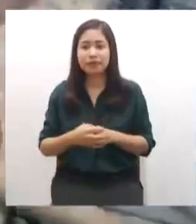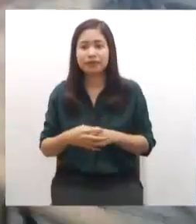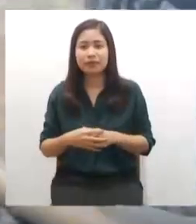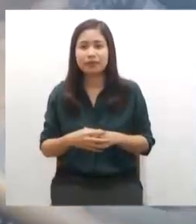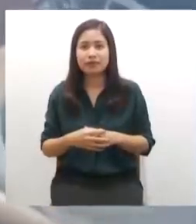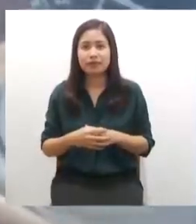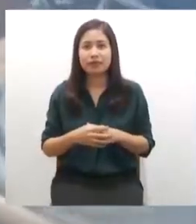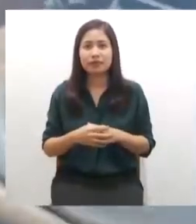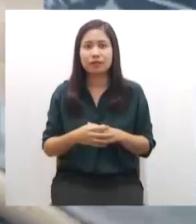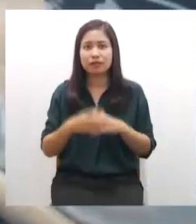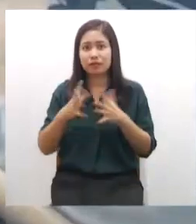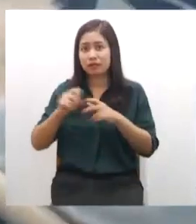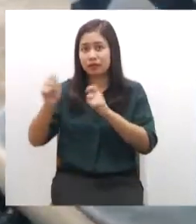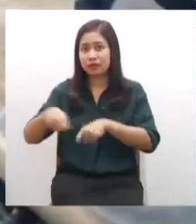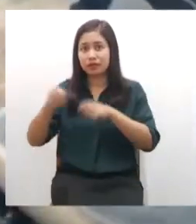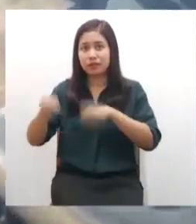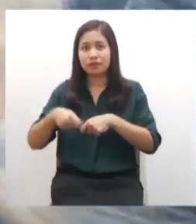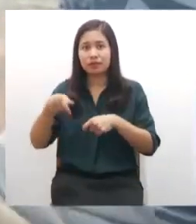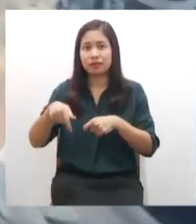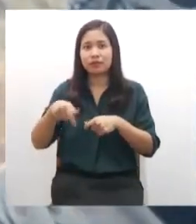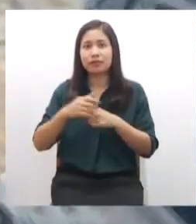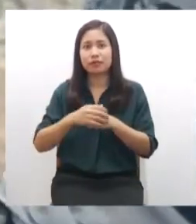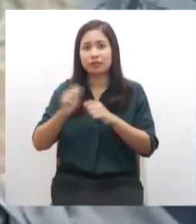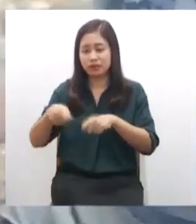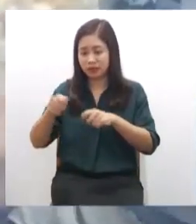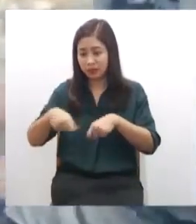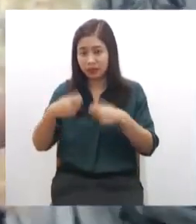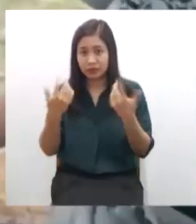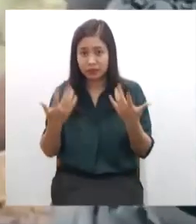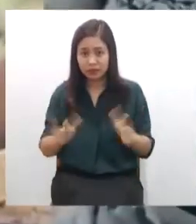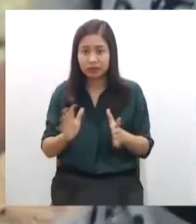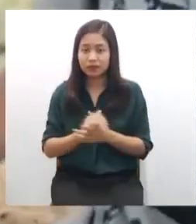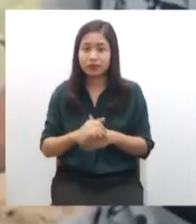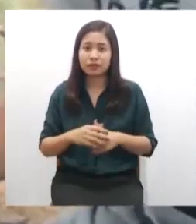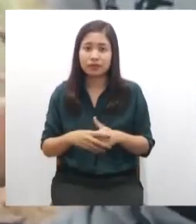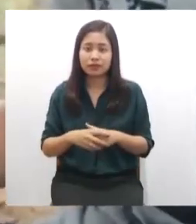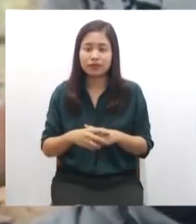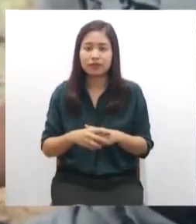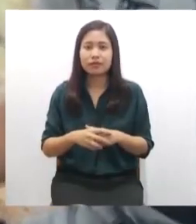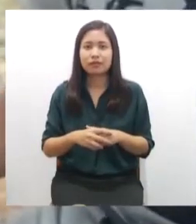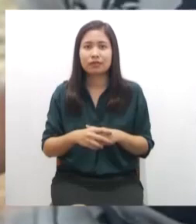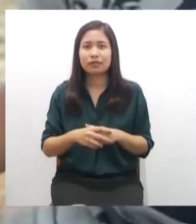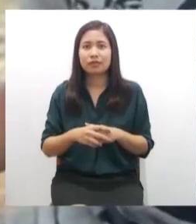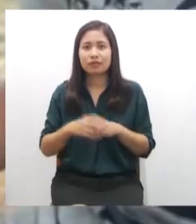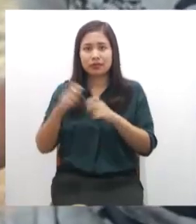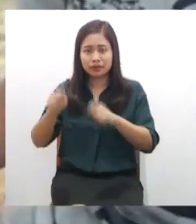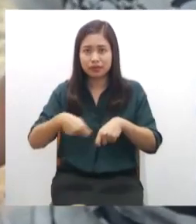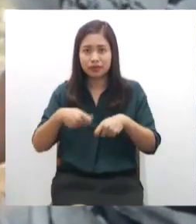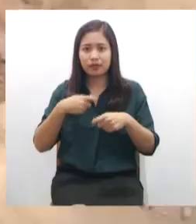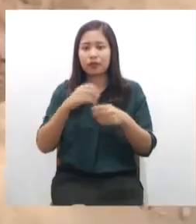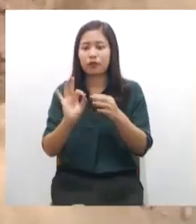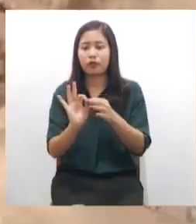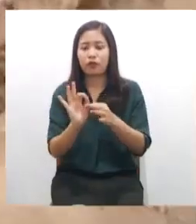พอขุดหลุมท่อควันเสร็จแล้วจากนั้นขุดท่อควันท่อไฟ